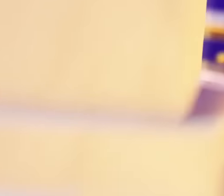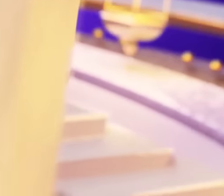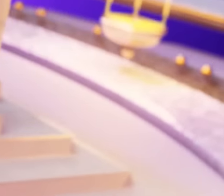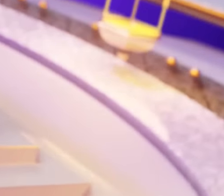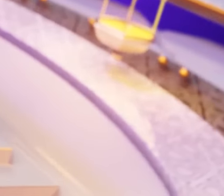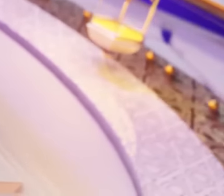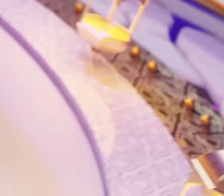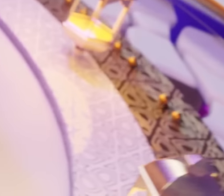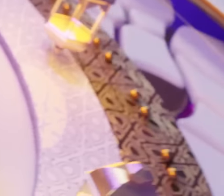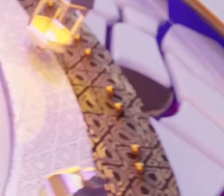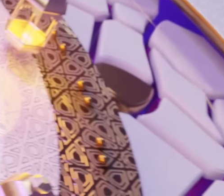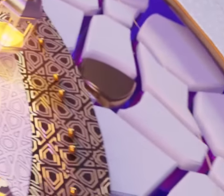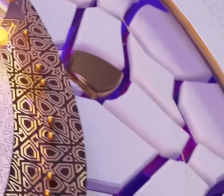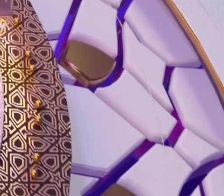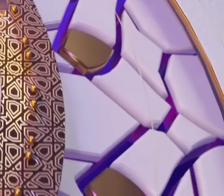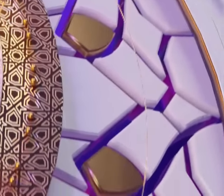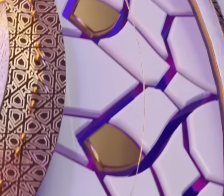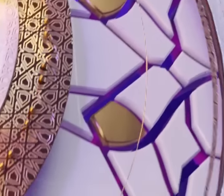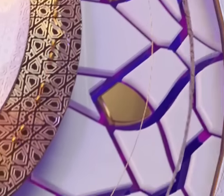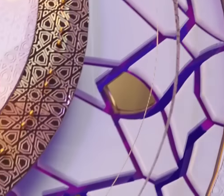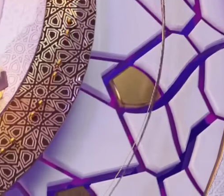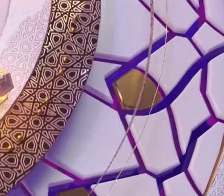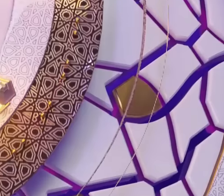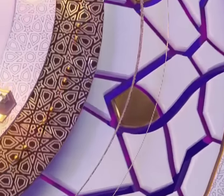ya robbal alamin